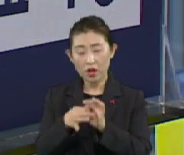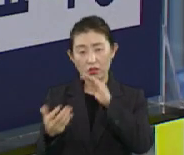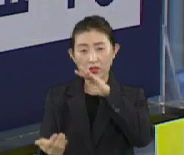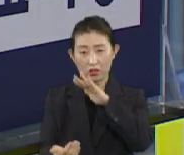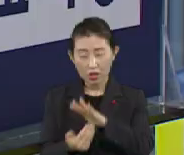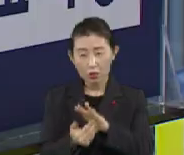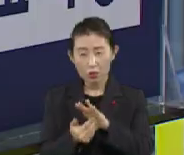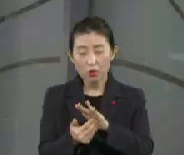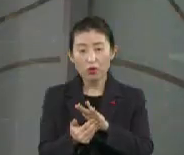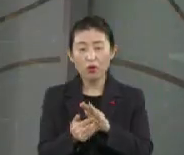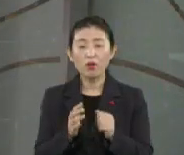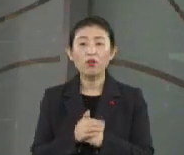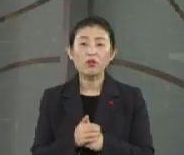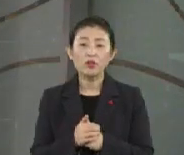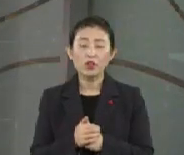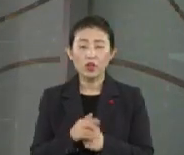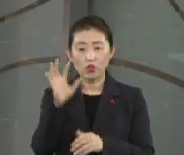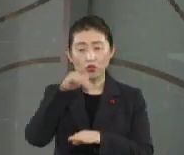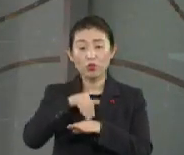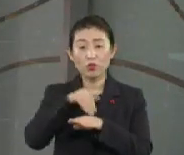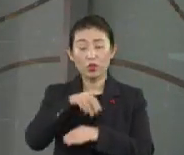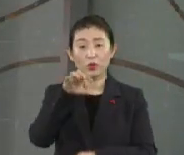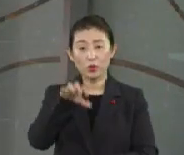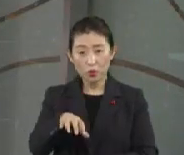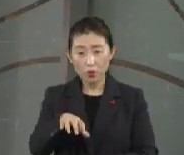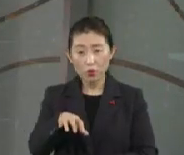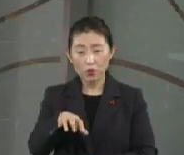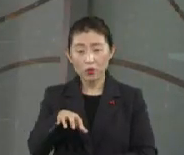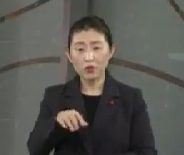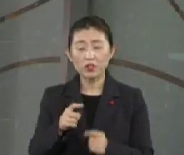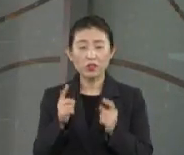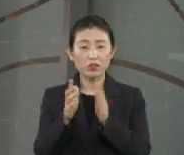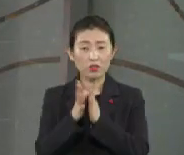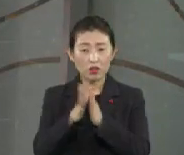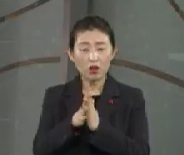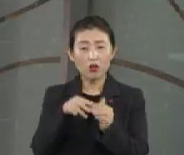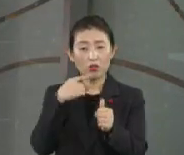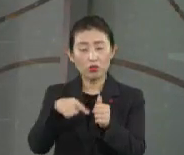접목된 시뮬레이션 시스템을 갖추고 있어 현장 중심의